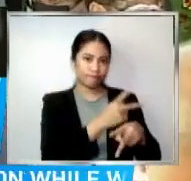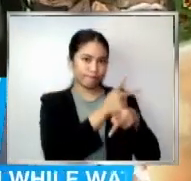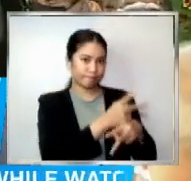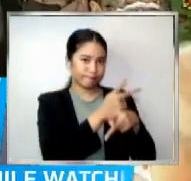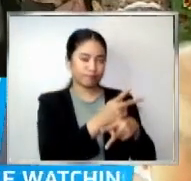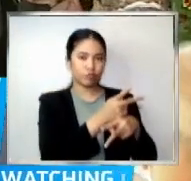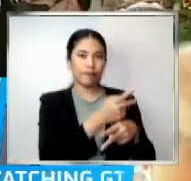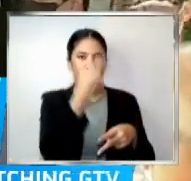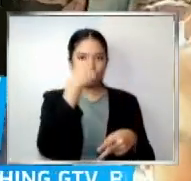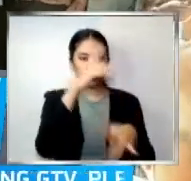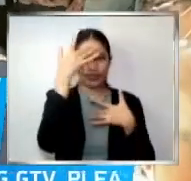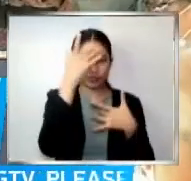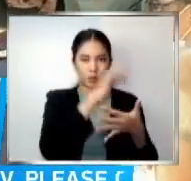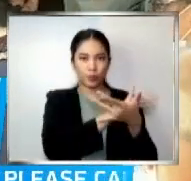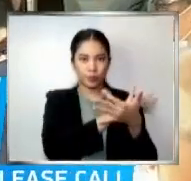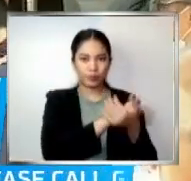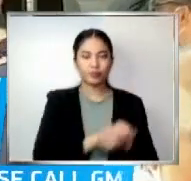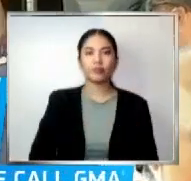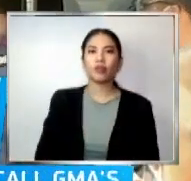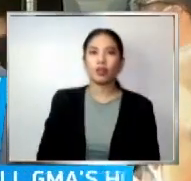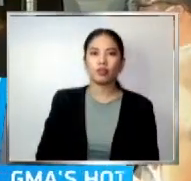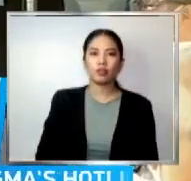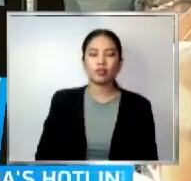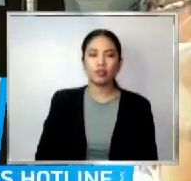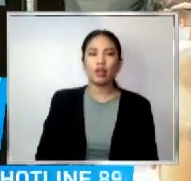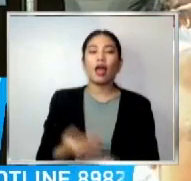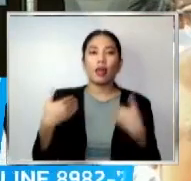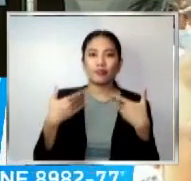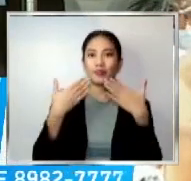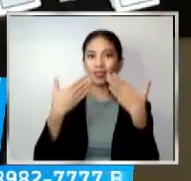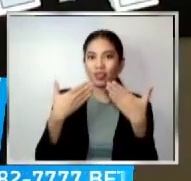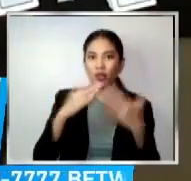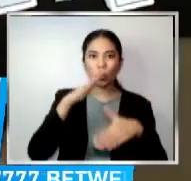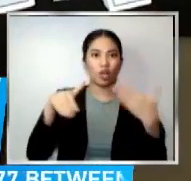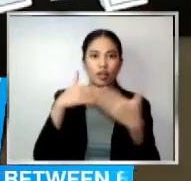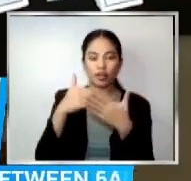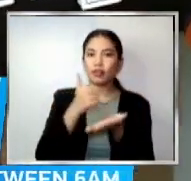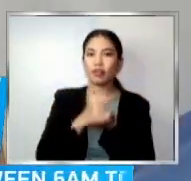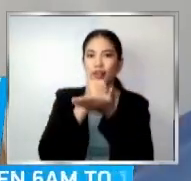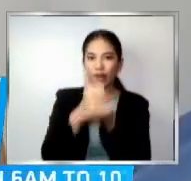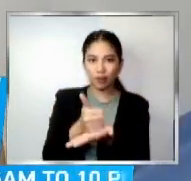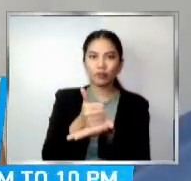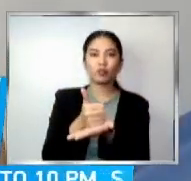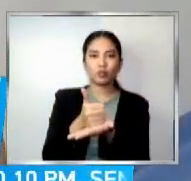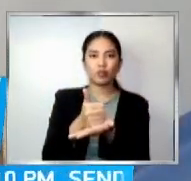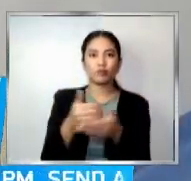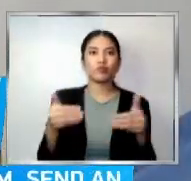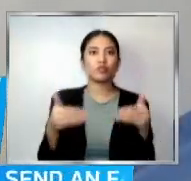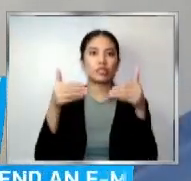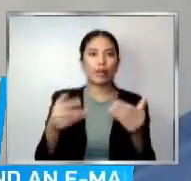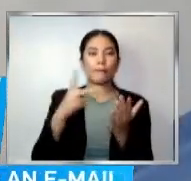ni DPWH Secretary Mark Villar ang lahat ng nagtulong-tulong para maisakatuparan ang proyekto. Yan ang latest mula rito